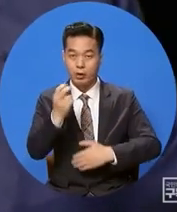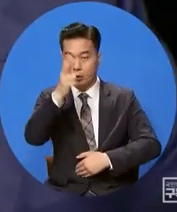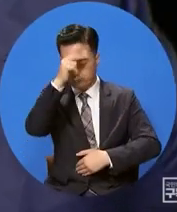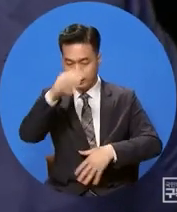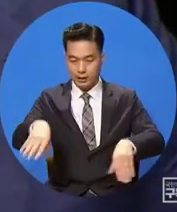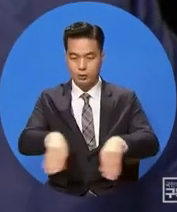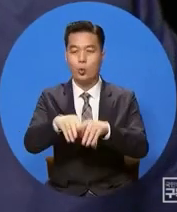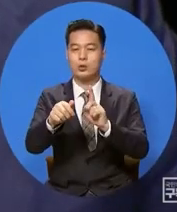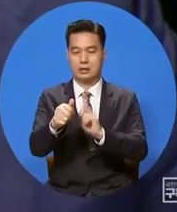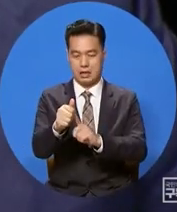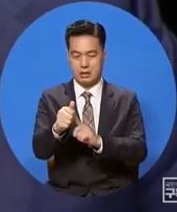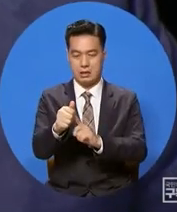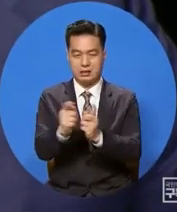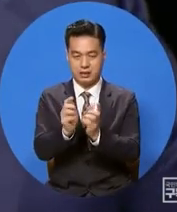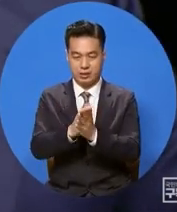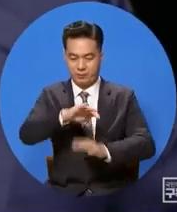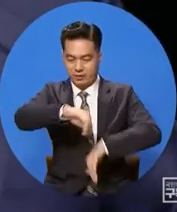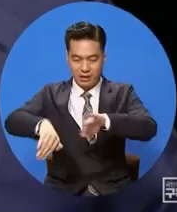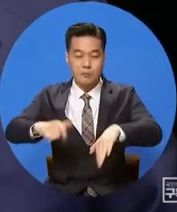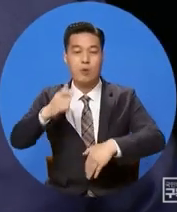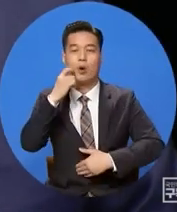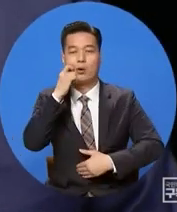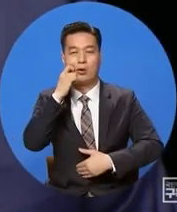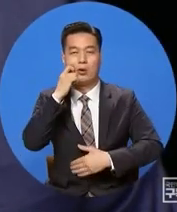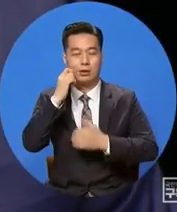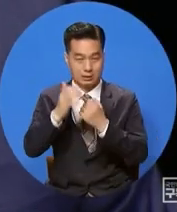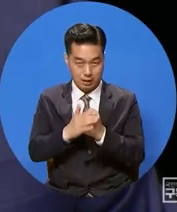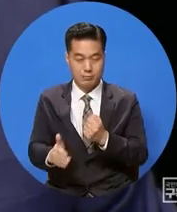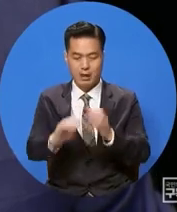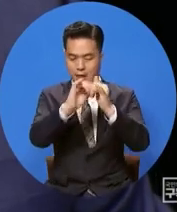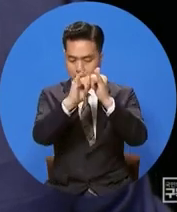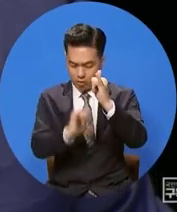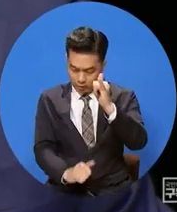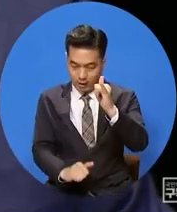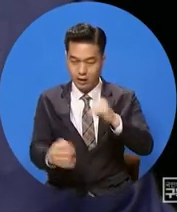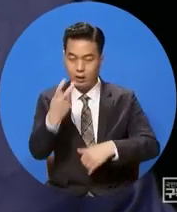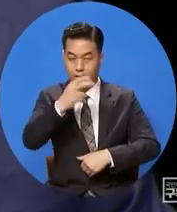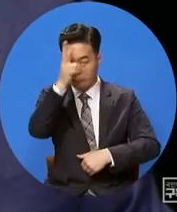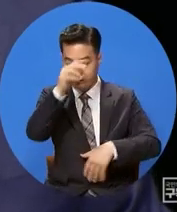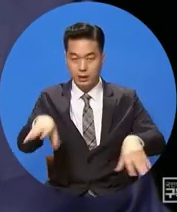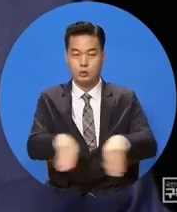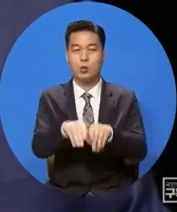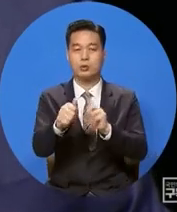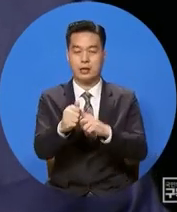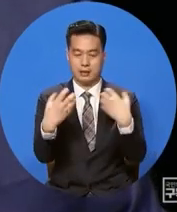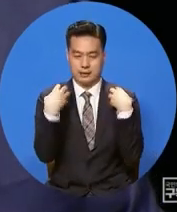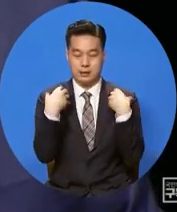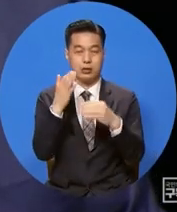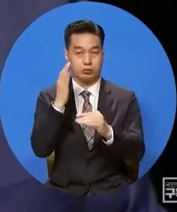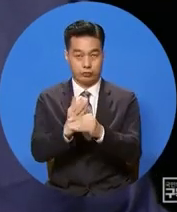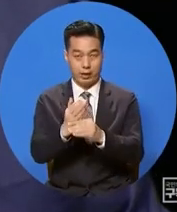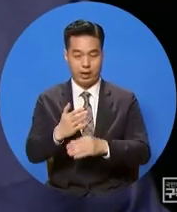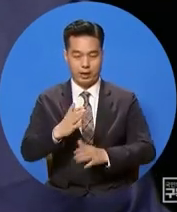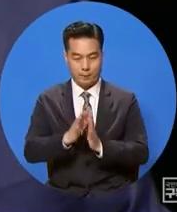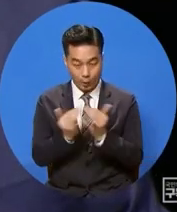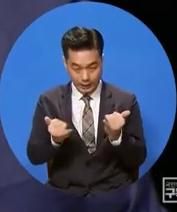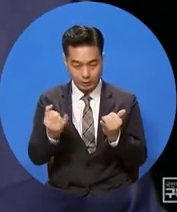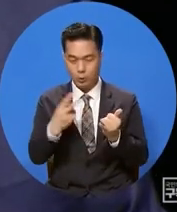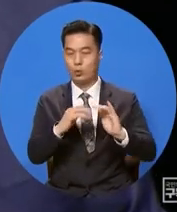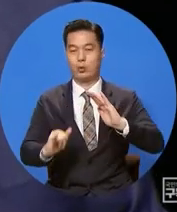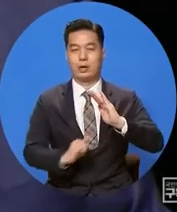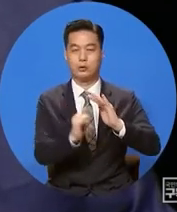검찰총장의 지휘를 할 수가 없기 때문에 아마 역대로 검찰총장이 재직 중에 자기나 가족에